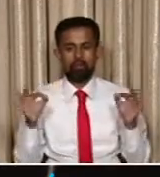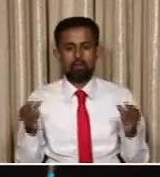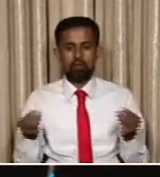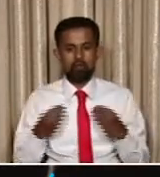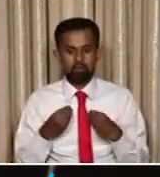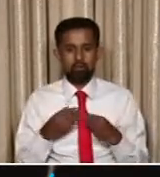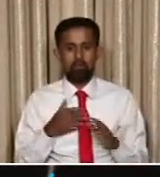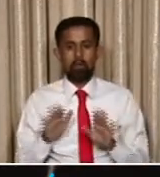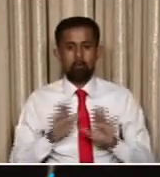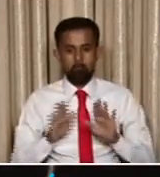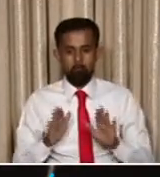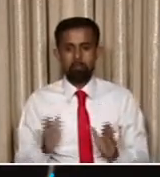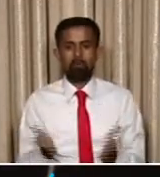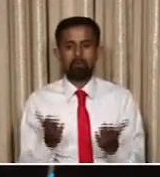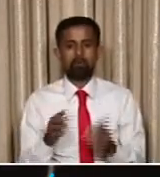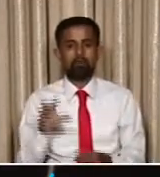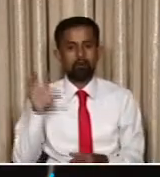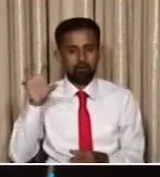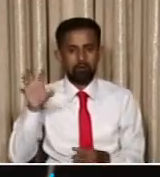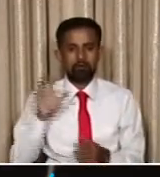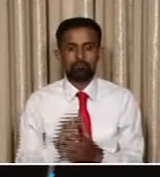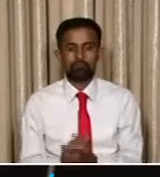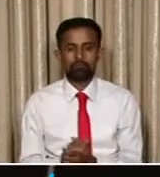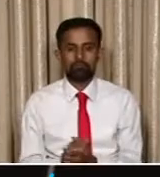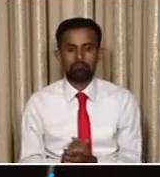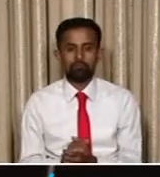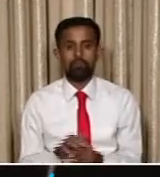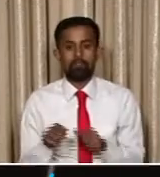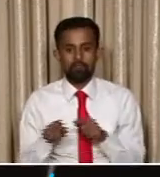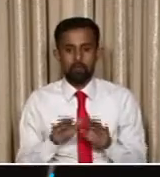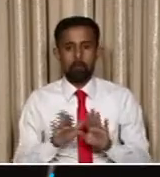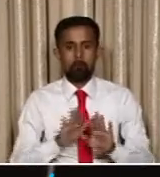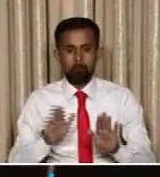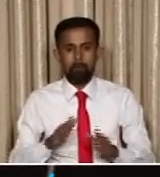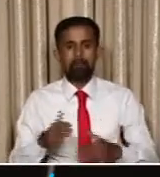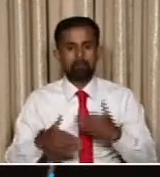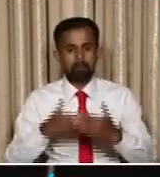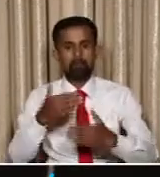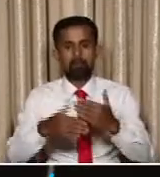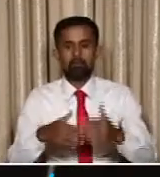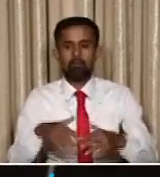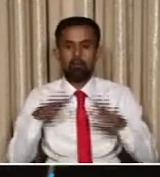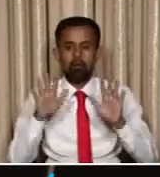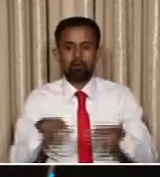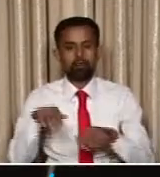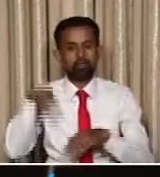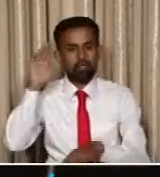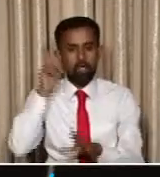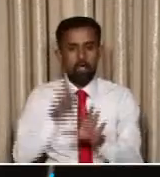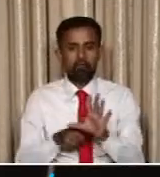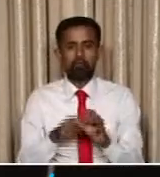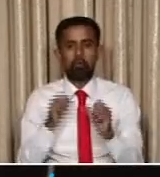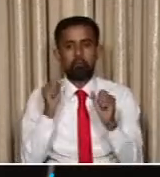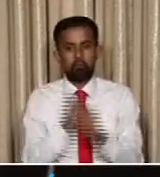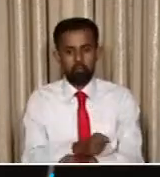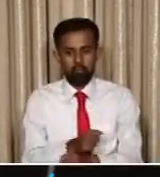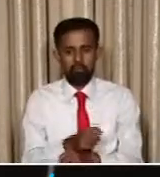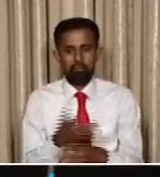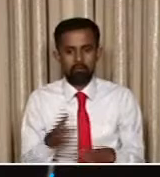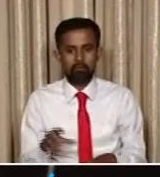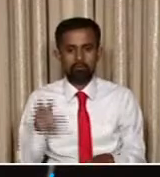අපි පාලනය කරගෙන යන රටක් එහෙම පාලනය කරගෙන ගිහිල්ලත් අපි අන්තිමට ගිය අවුරුද්ද වෙනකොට බංකොලොත් වෙච්ච